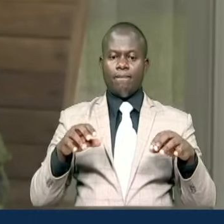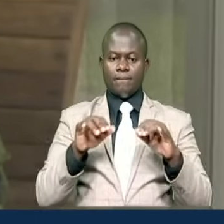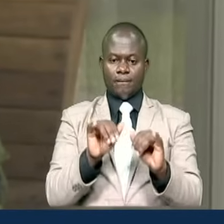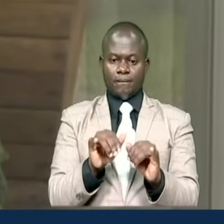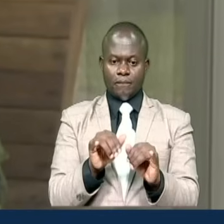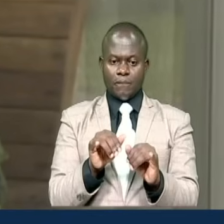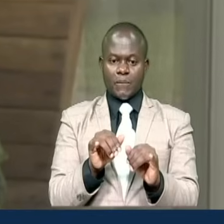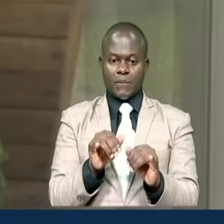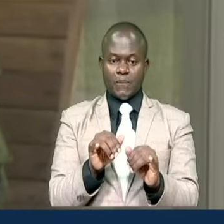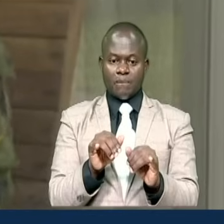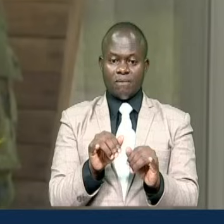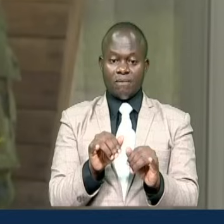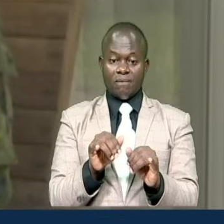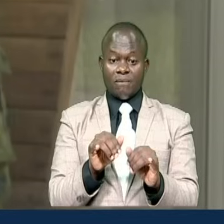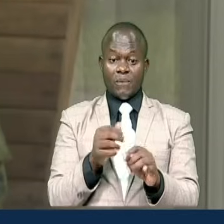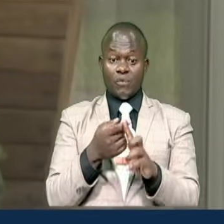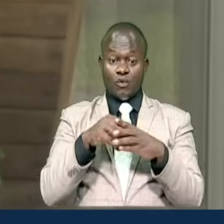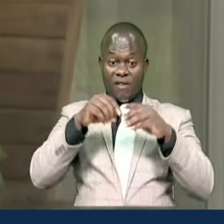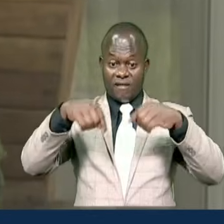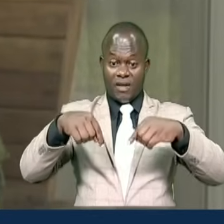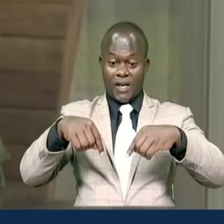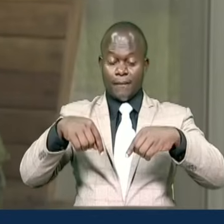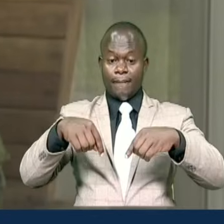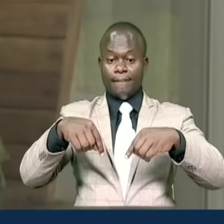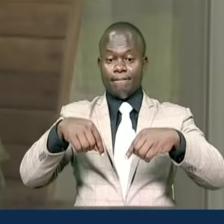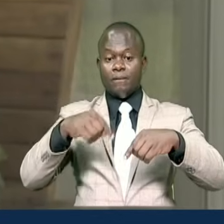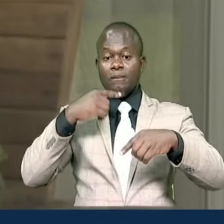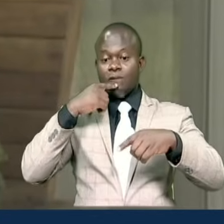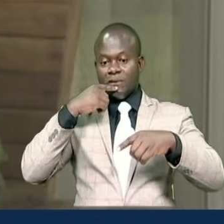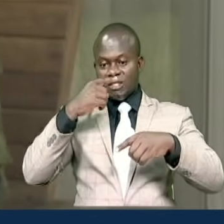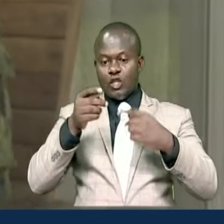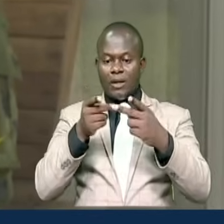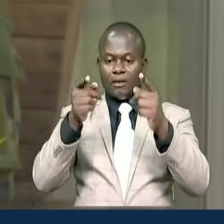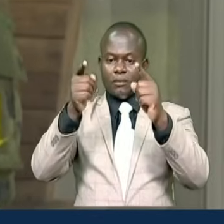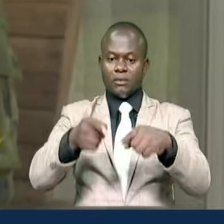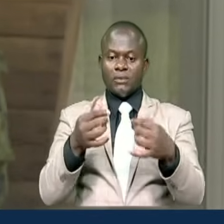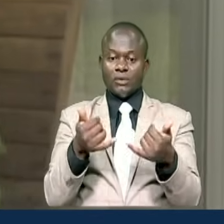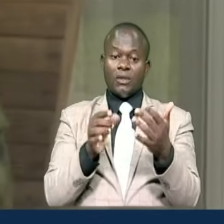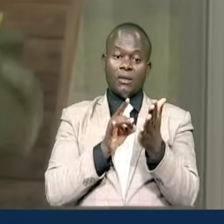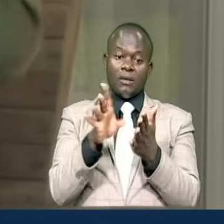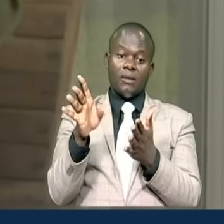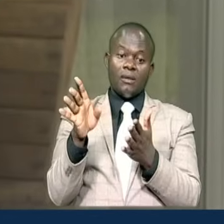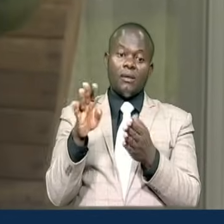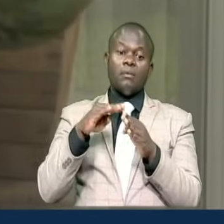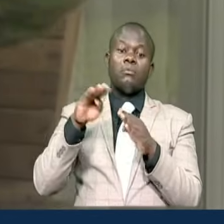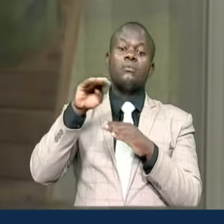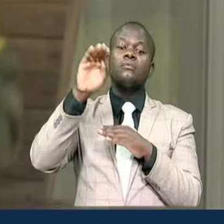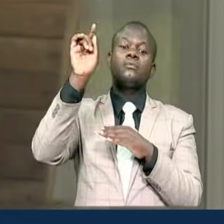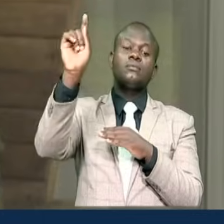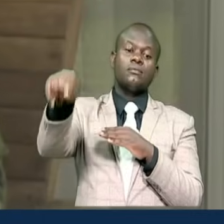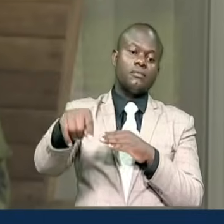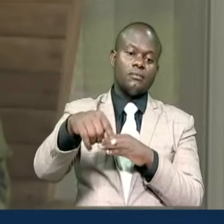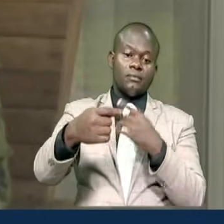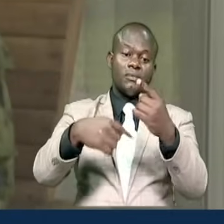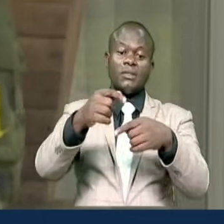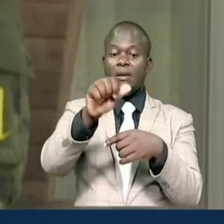twasigaye twaturutse ahangaha. So aho tugeze rero turabirukana bakamanuka bagakomeza bajya ahandi, ari